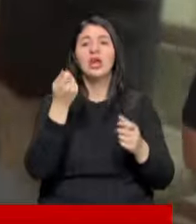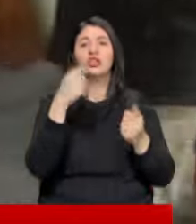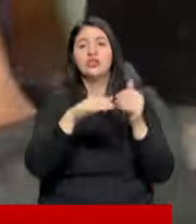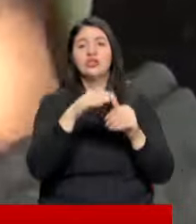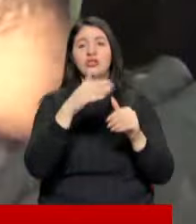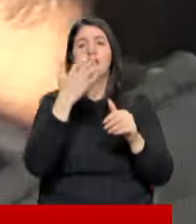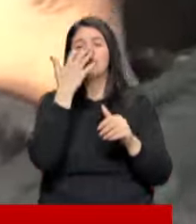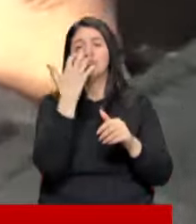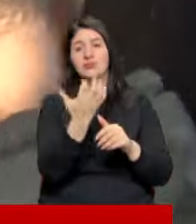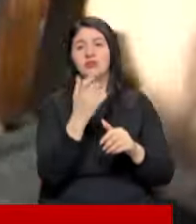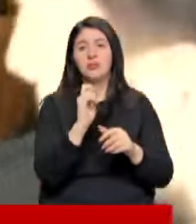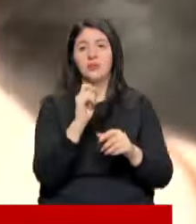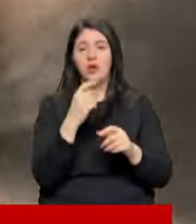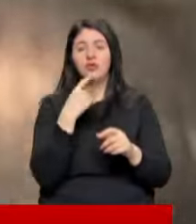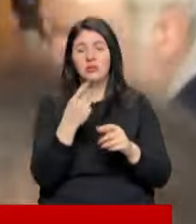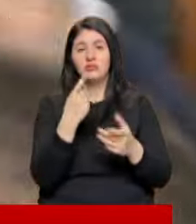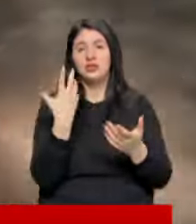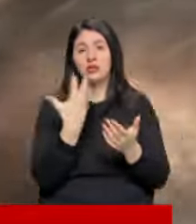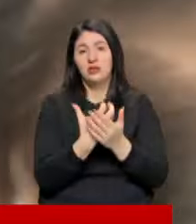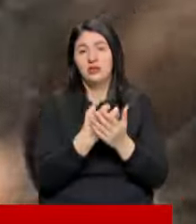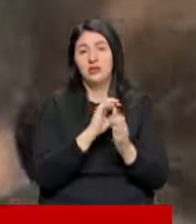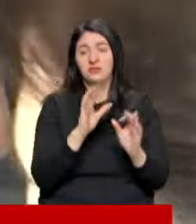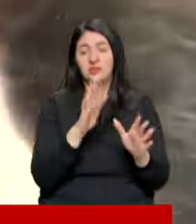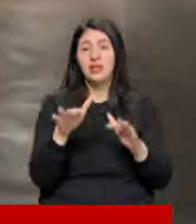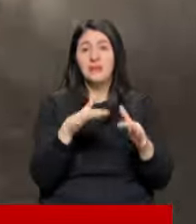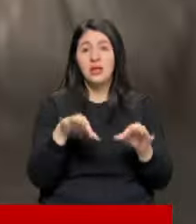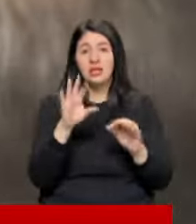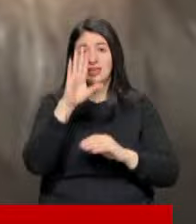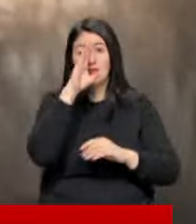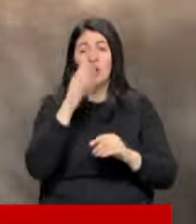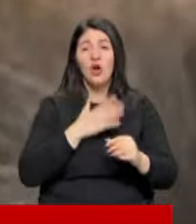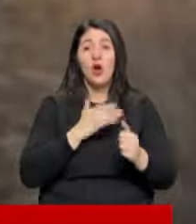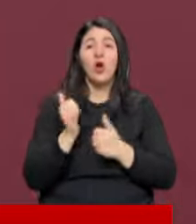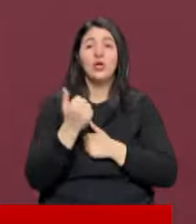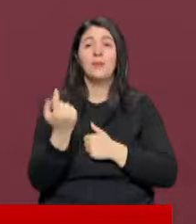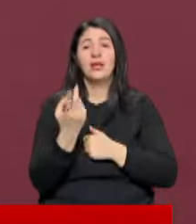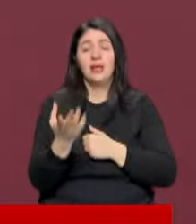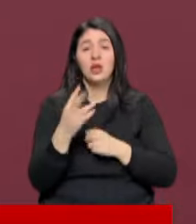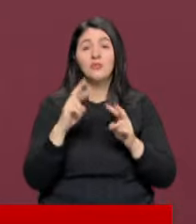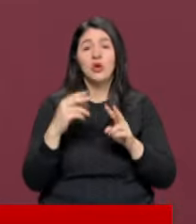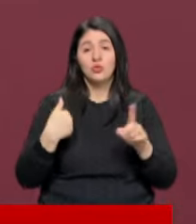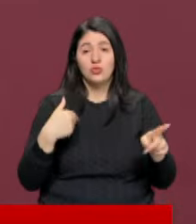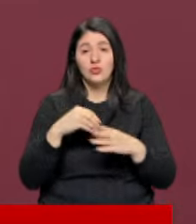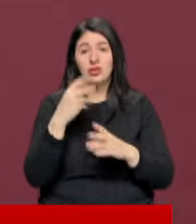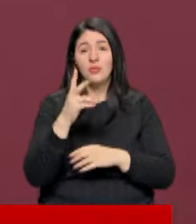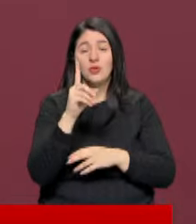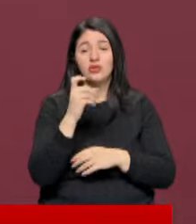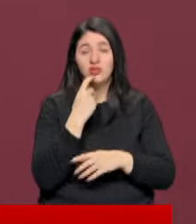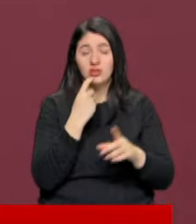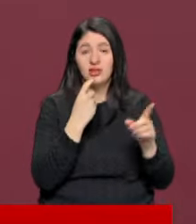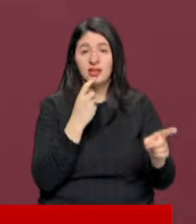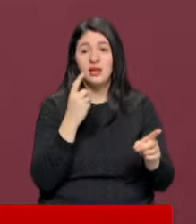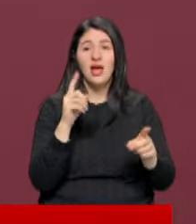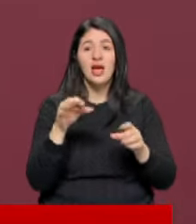katkı sunuyorlar cümlesi kayıtlara geçti. Depreme hazırlıkta İstanbul'un önceliklerinden biri. Murat Kurum için 2019